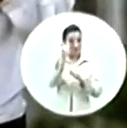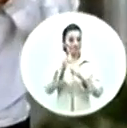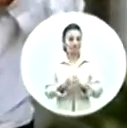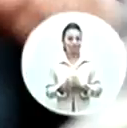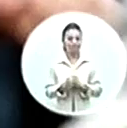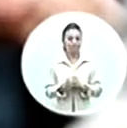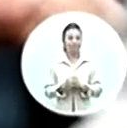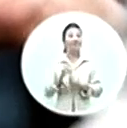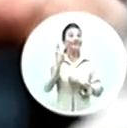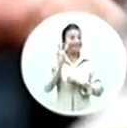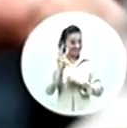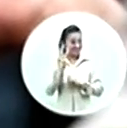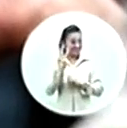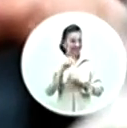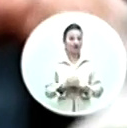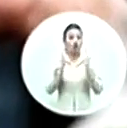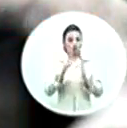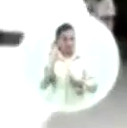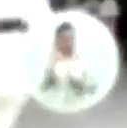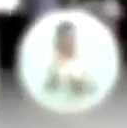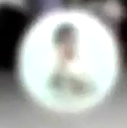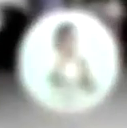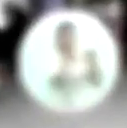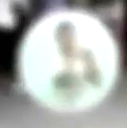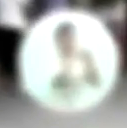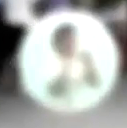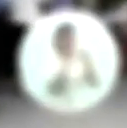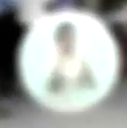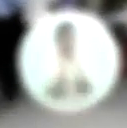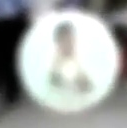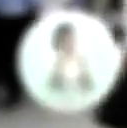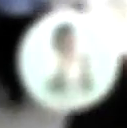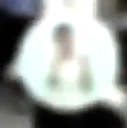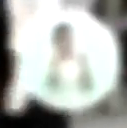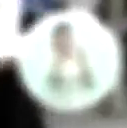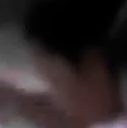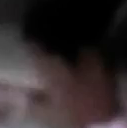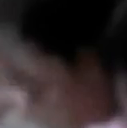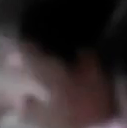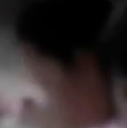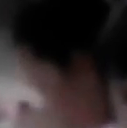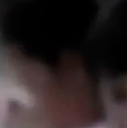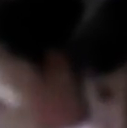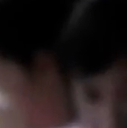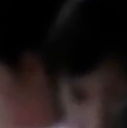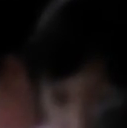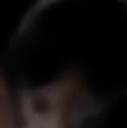ได้นะ สัญญาแล้วนะ ฝากกรุงเทพไว้กับคนรักษาสัญญาเข้าคู่หากากบาทเลือกผู้ว่าก